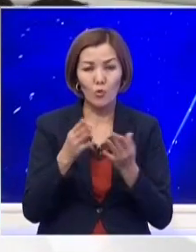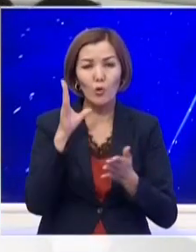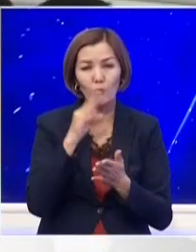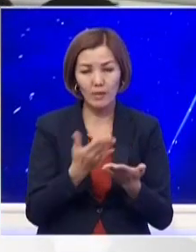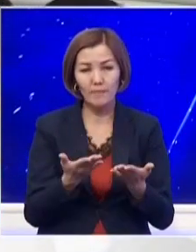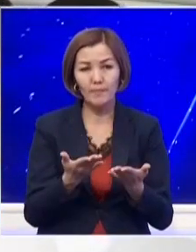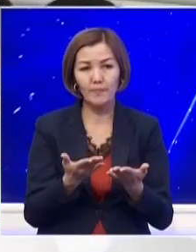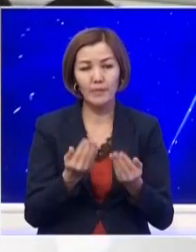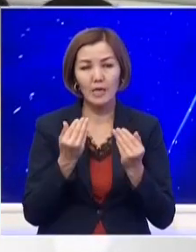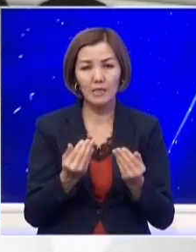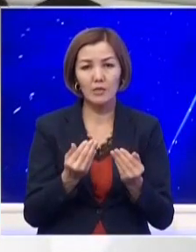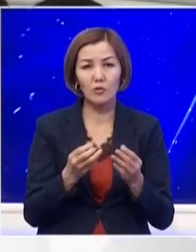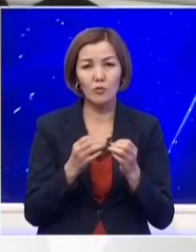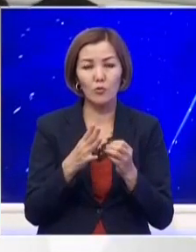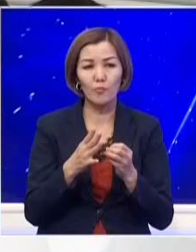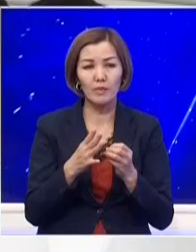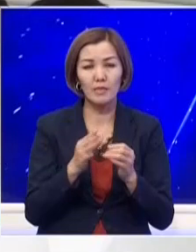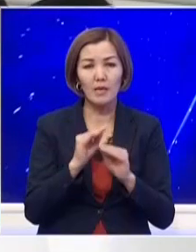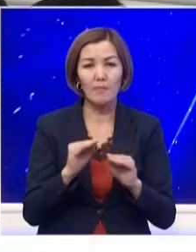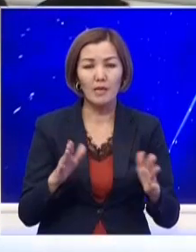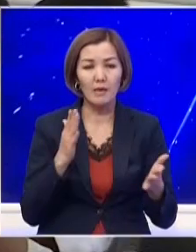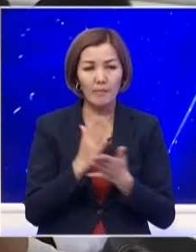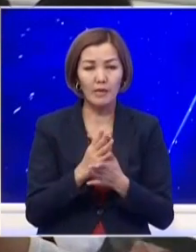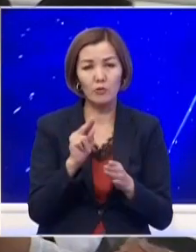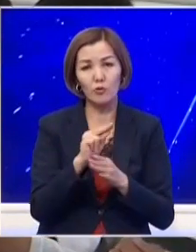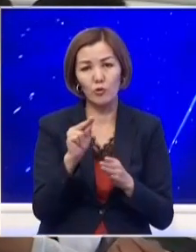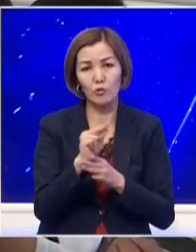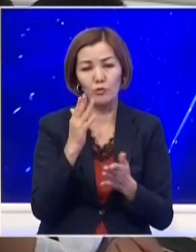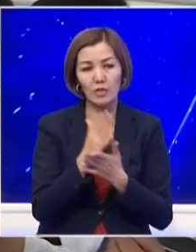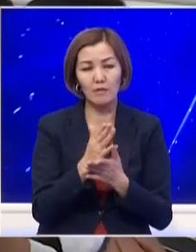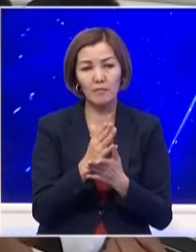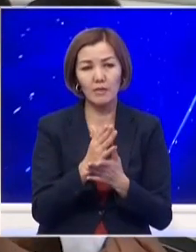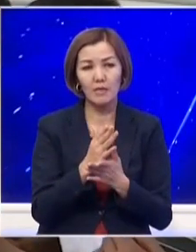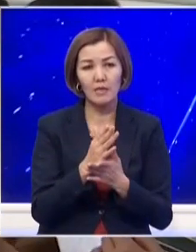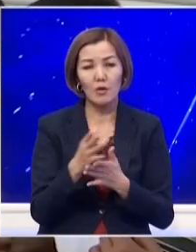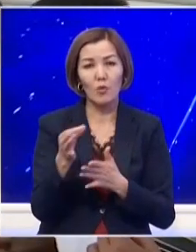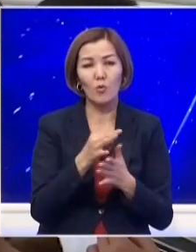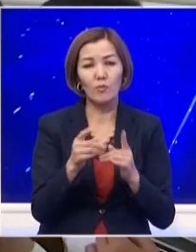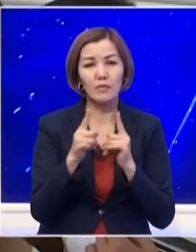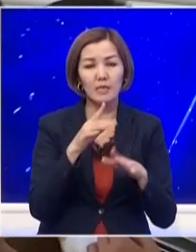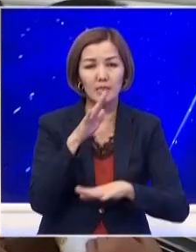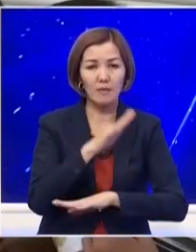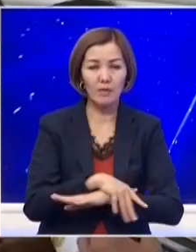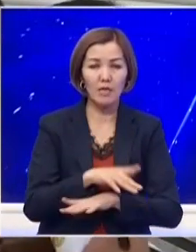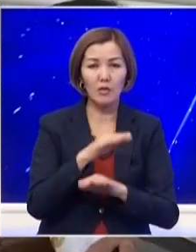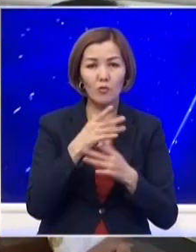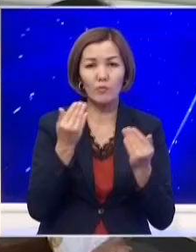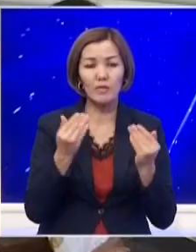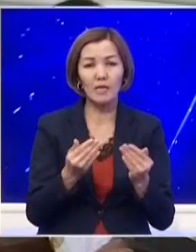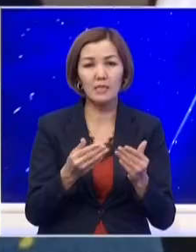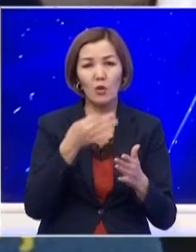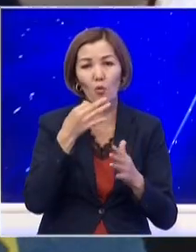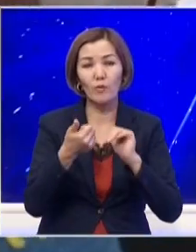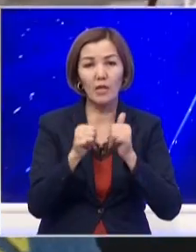Қазіргі уақытта өзімнің 15-тен аса шәкірттерім бар. Бұл облыстық семинарда біз көбінесе тәжірибе алмасуға